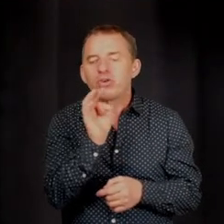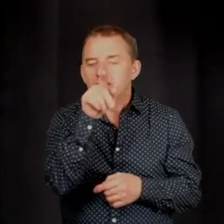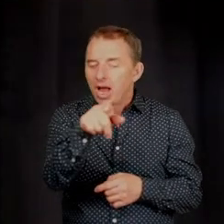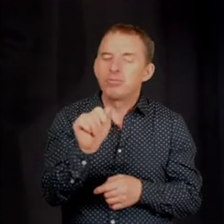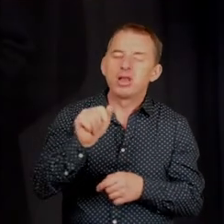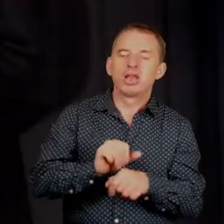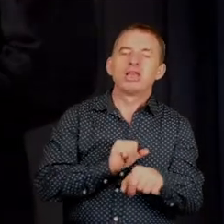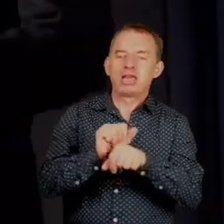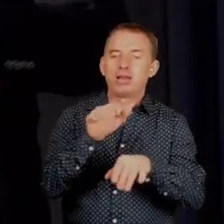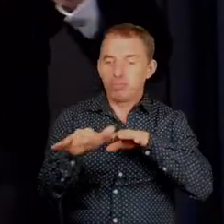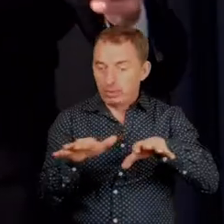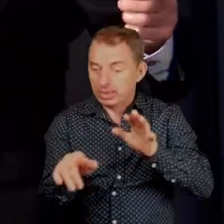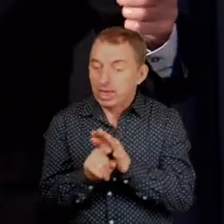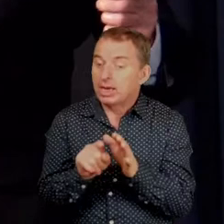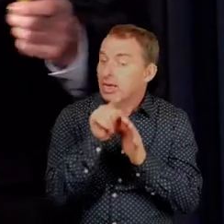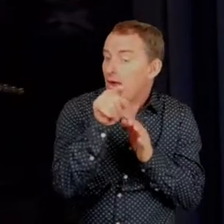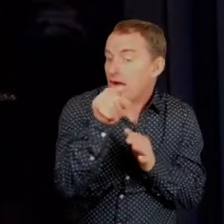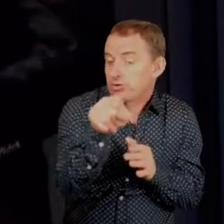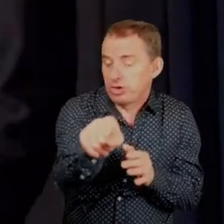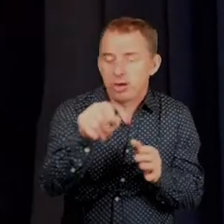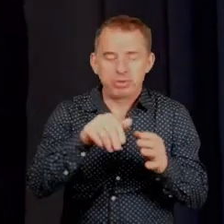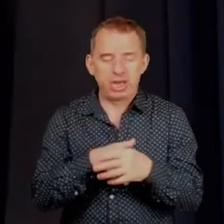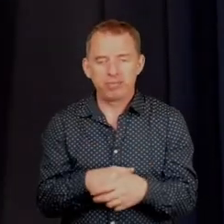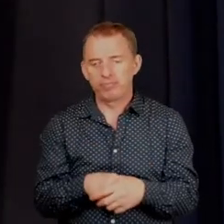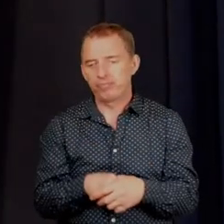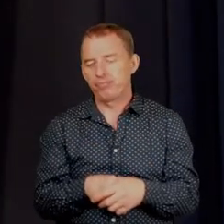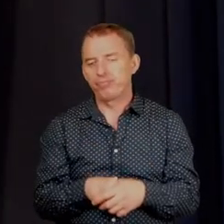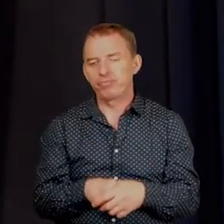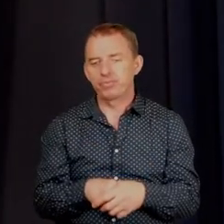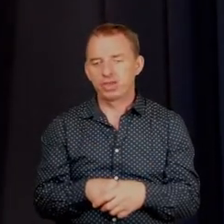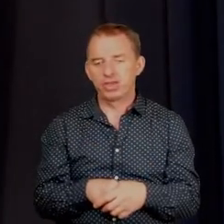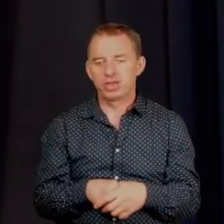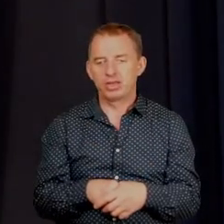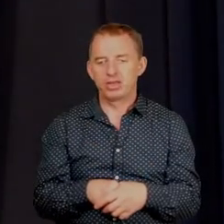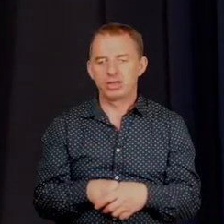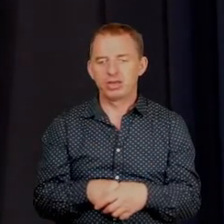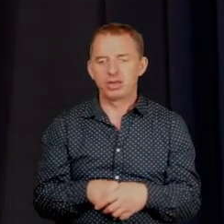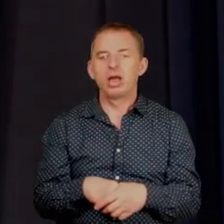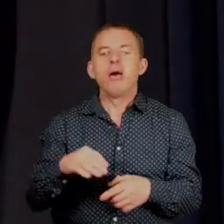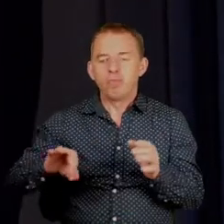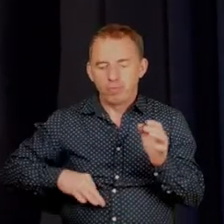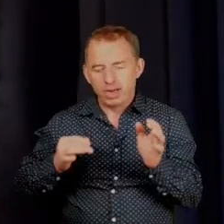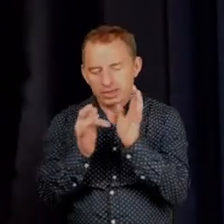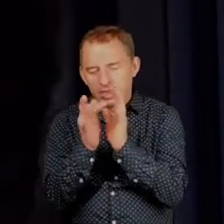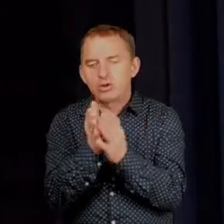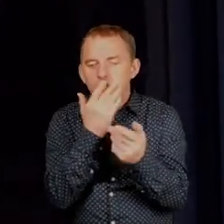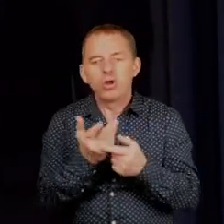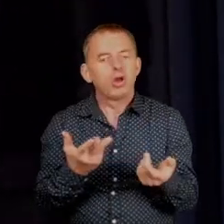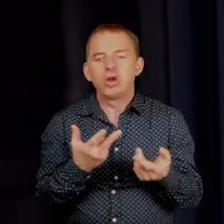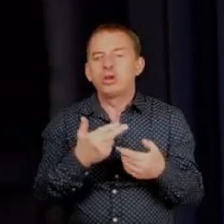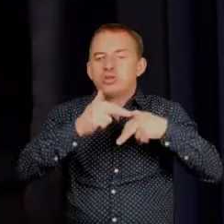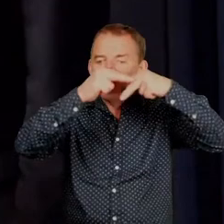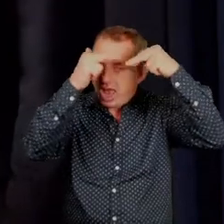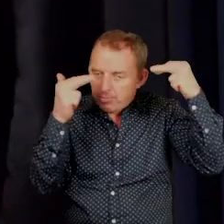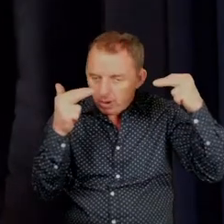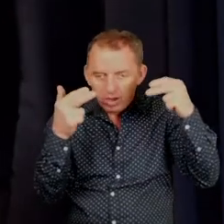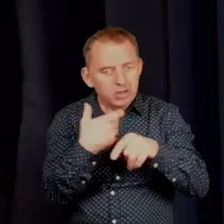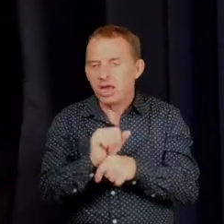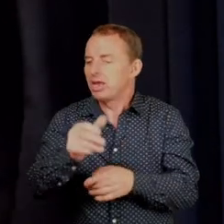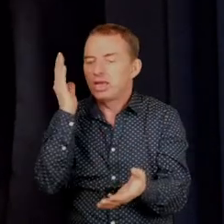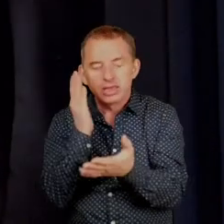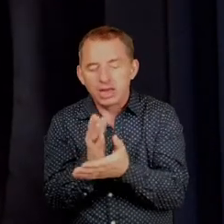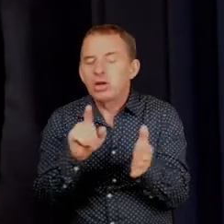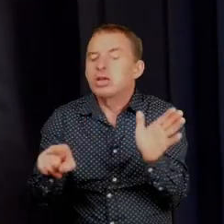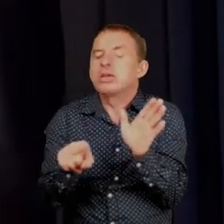jest miejsce dla ciebie. Jesus is saying, heaven isn't only for a select few. Pan Jezus mówi, niebo nie jest tylko dla